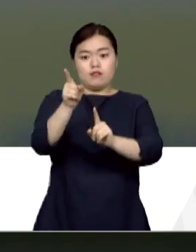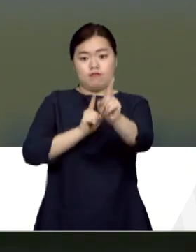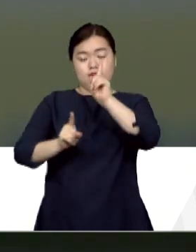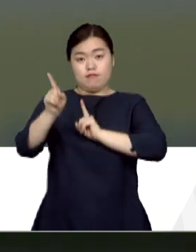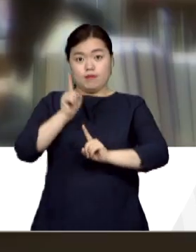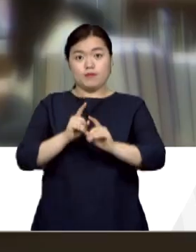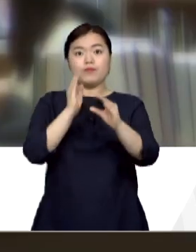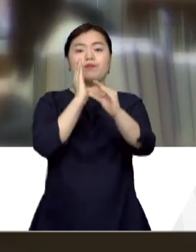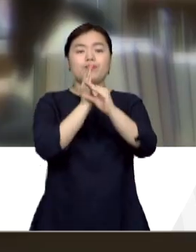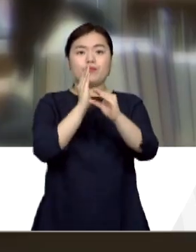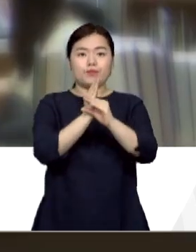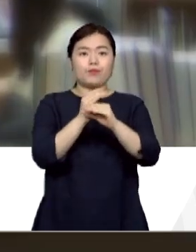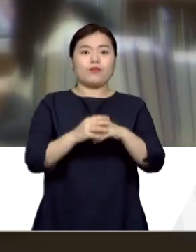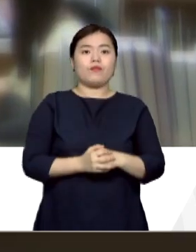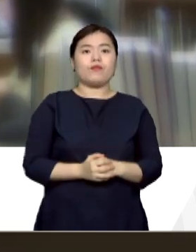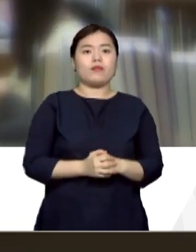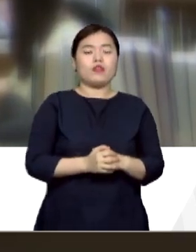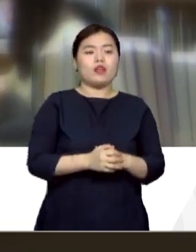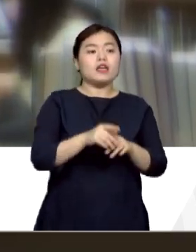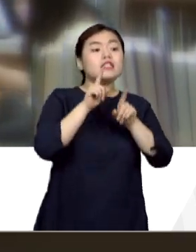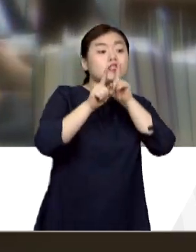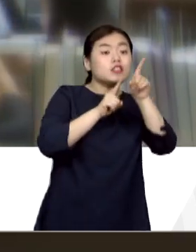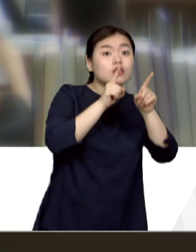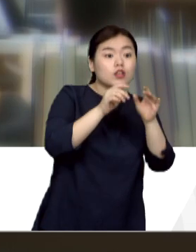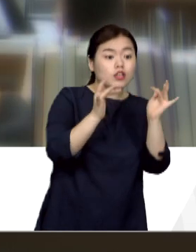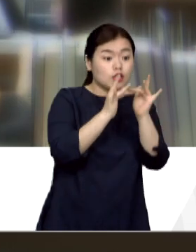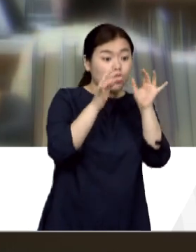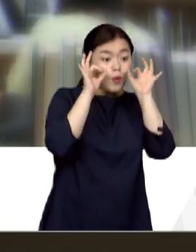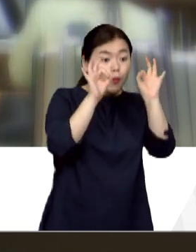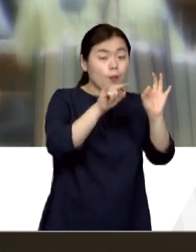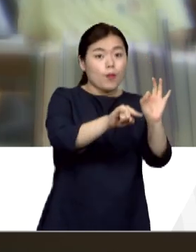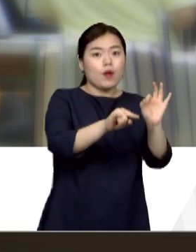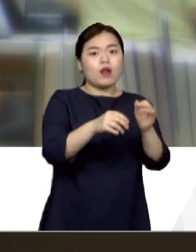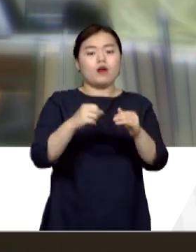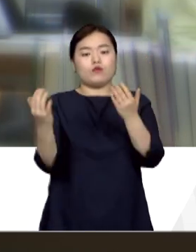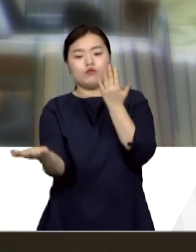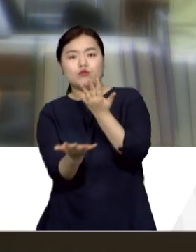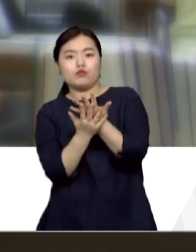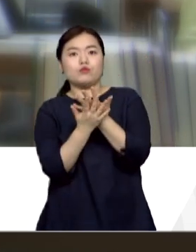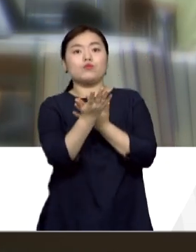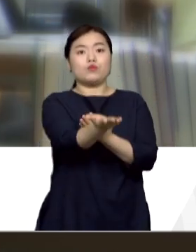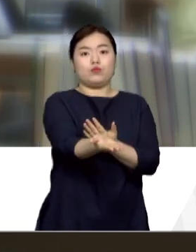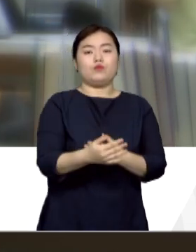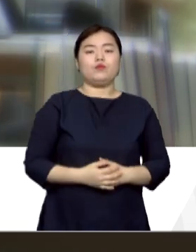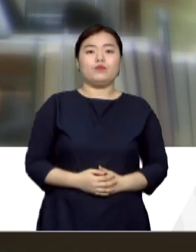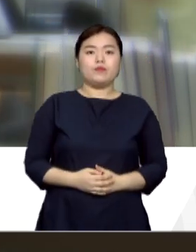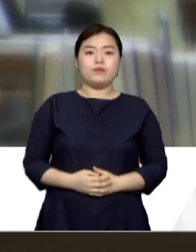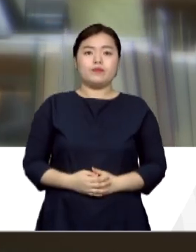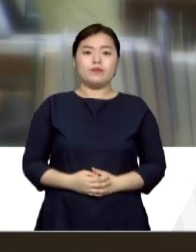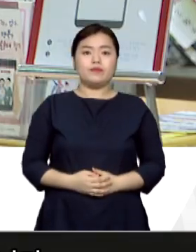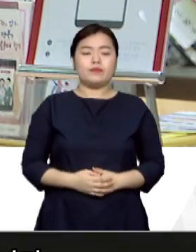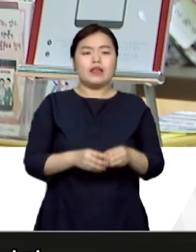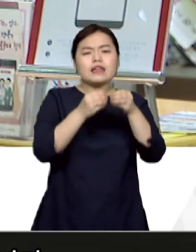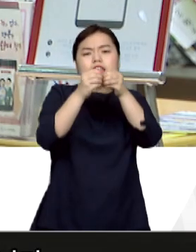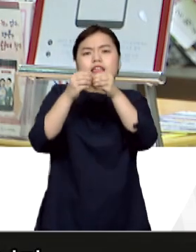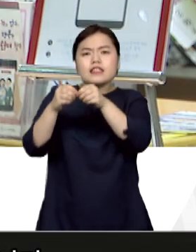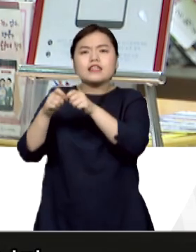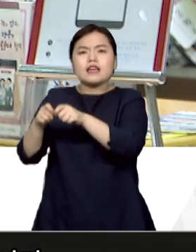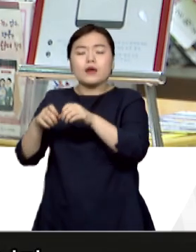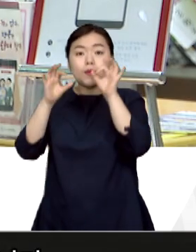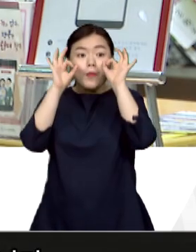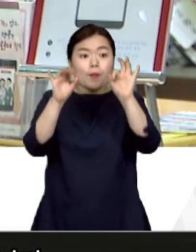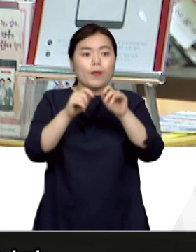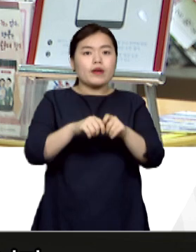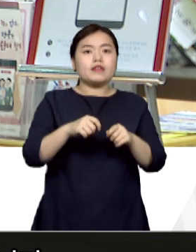받고 있습니다. QR코드에 접속해 신청서를 작성하고 주민등록 등본을 첨부하시면 됩니다.